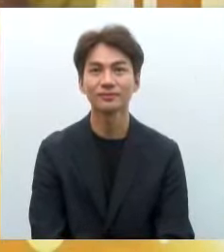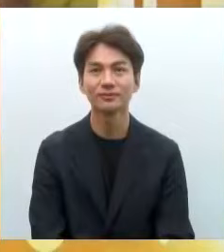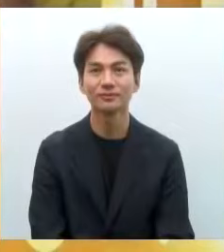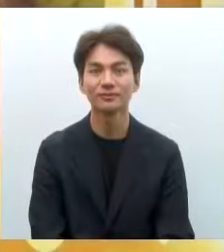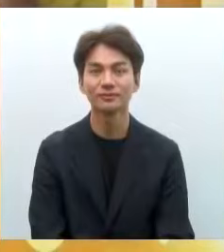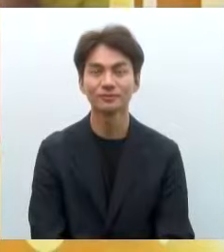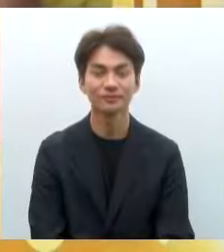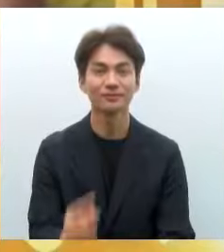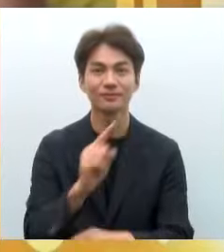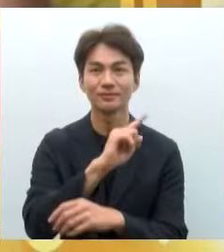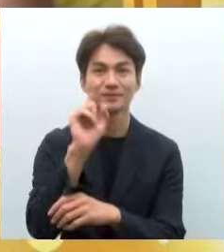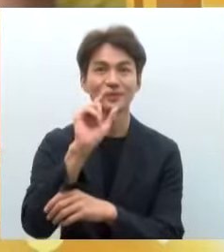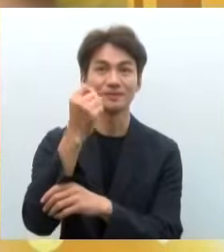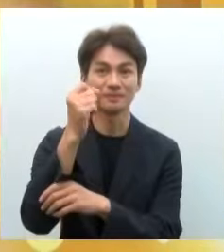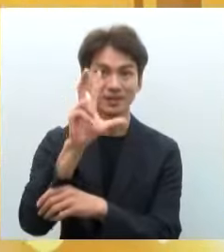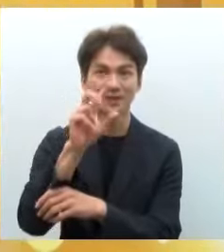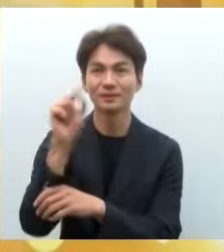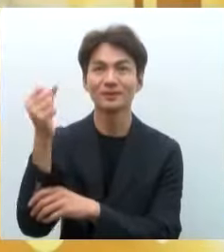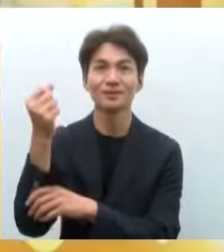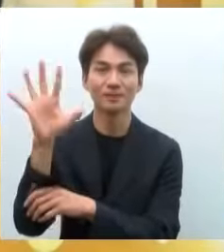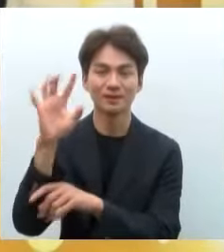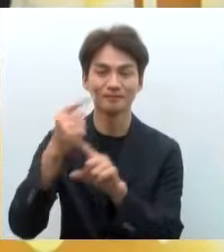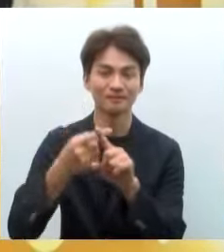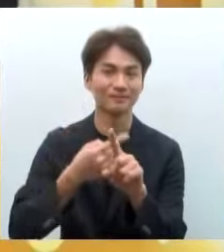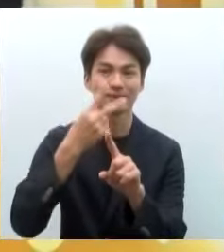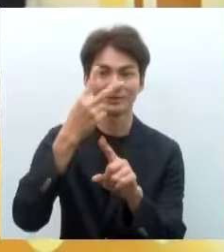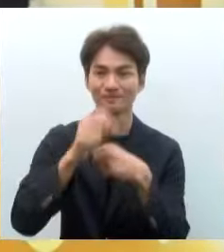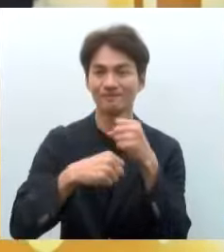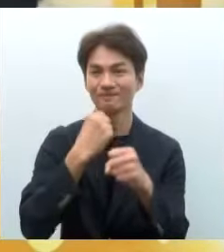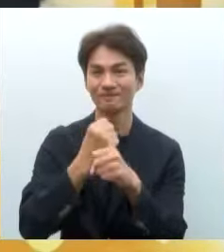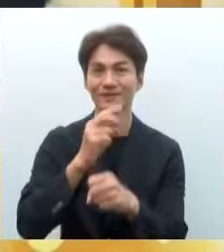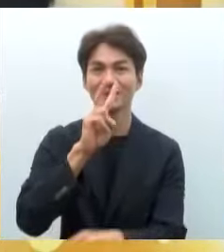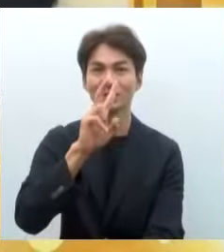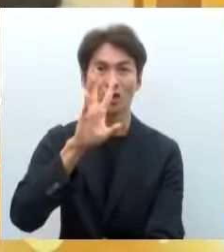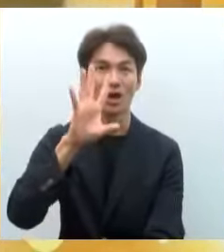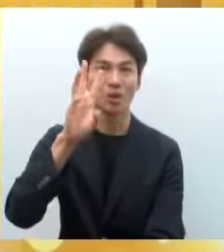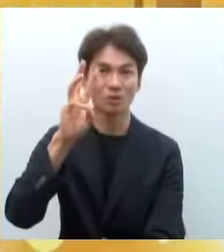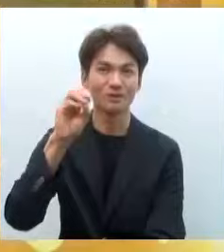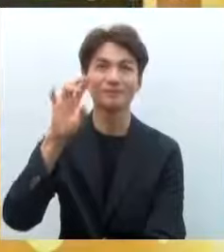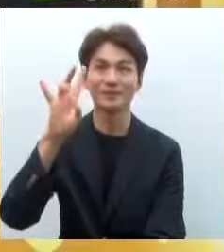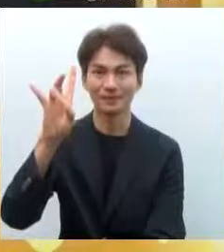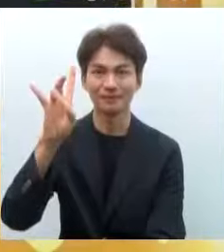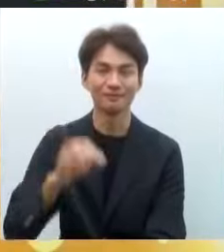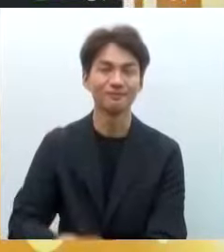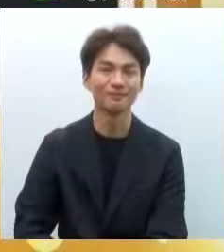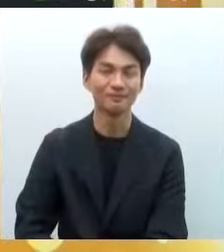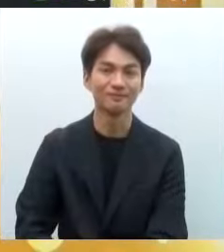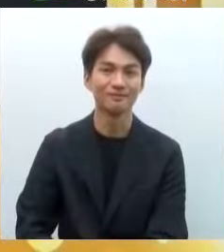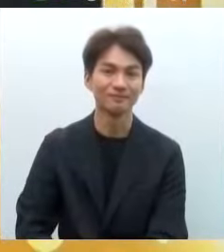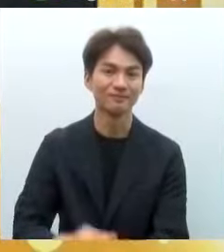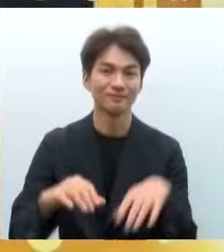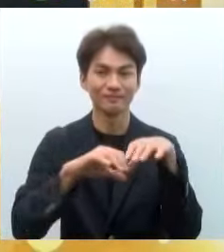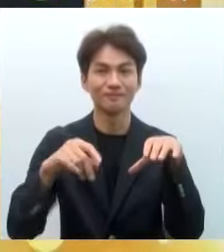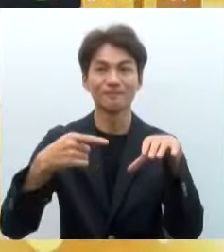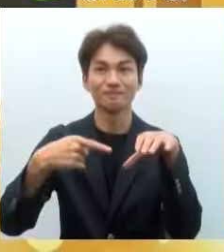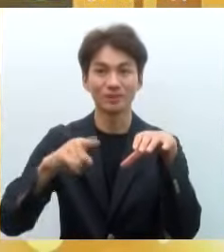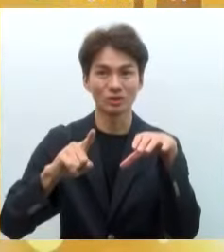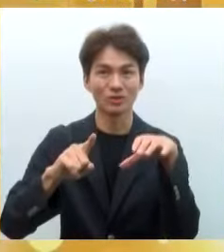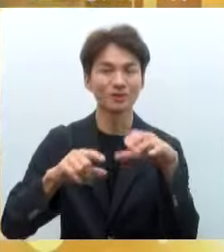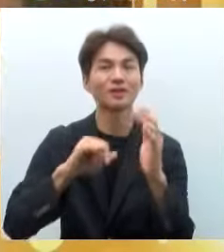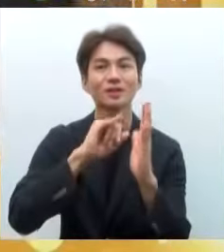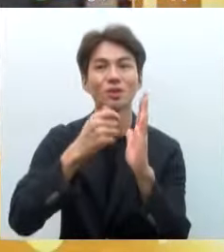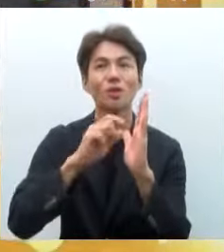วันที่13ถึง15กุมภาพันธ์พุทธศักราช2567 สำนักงานเขตพื้นที่การศึกษาปฐมศึกษาอ่างท